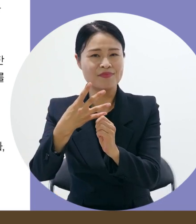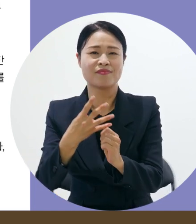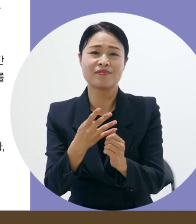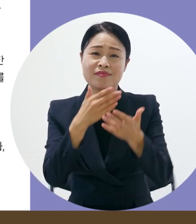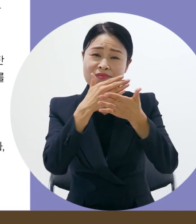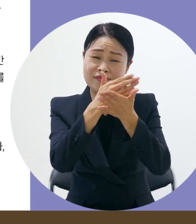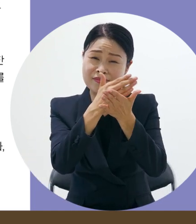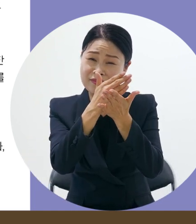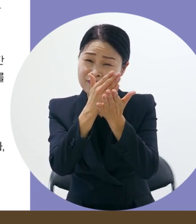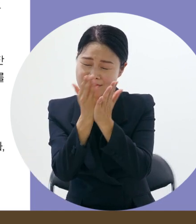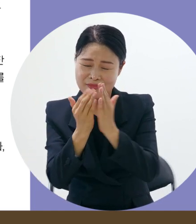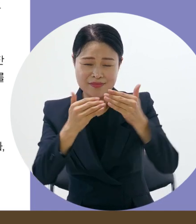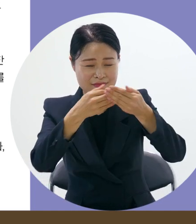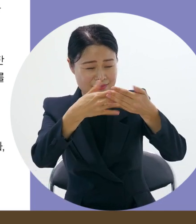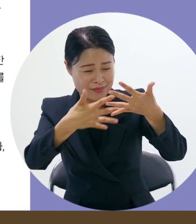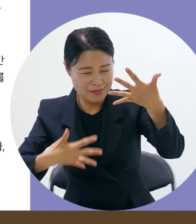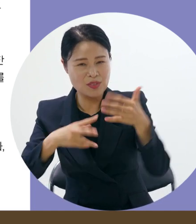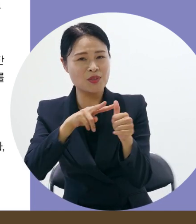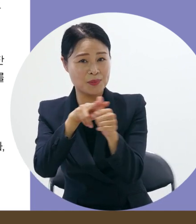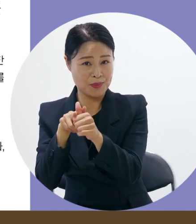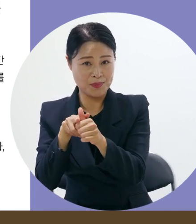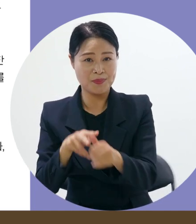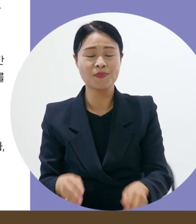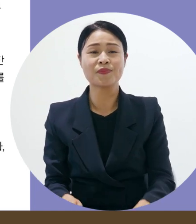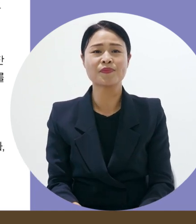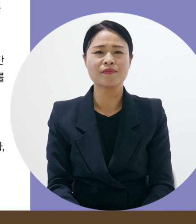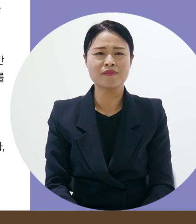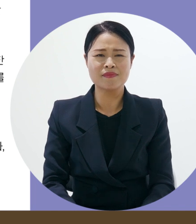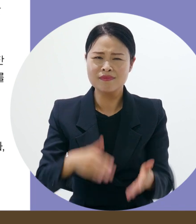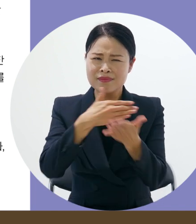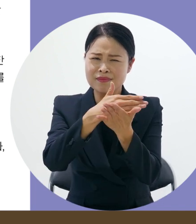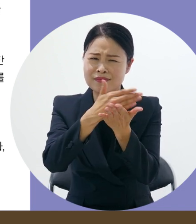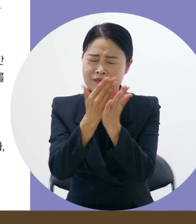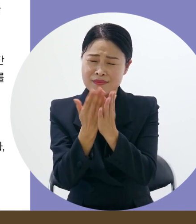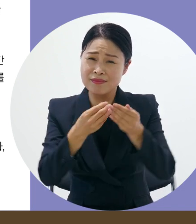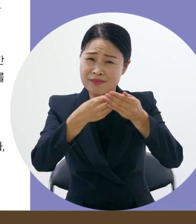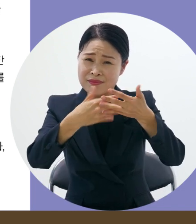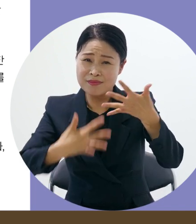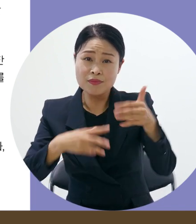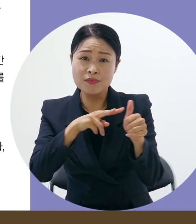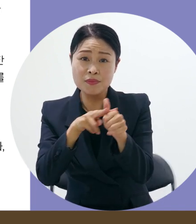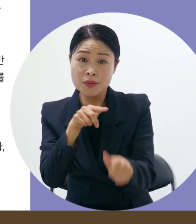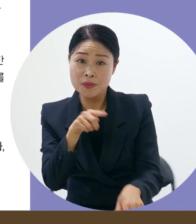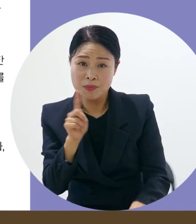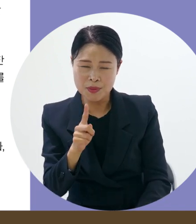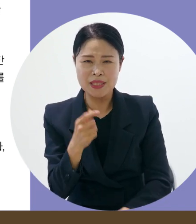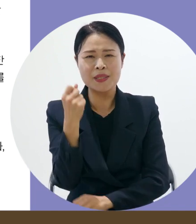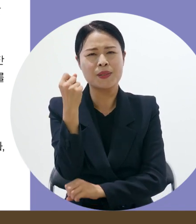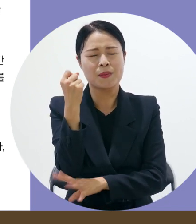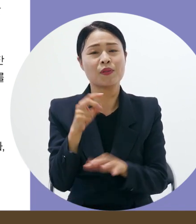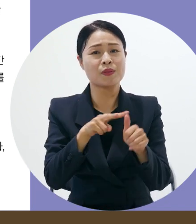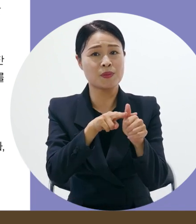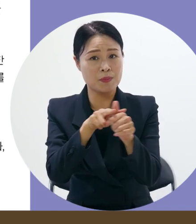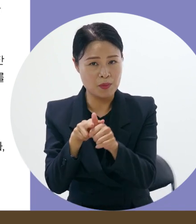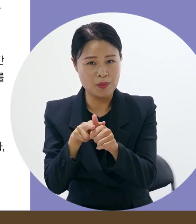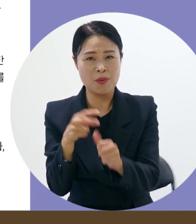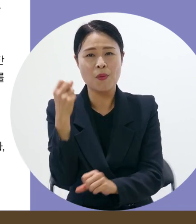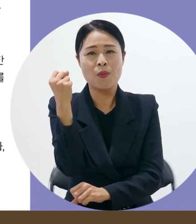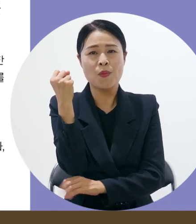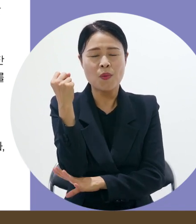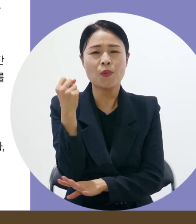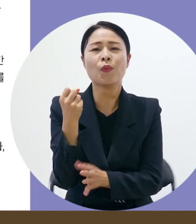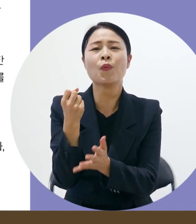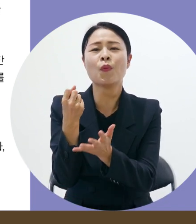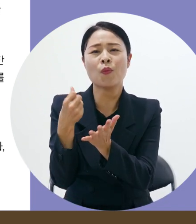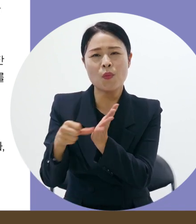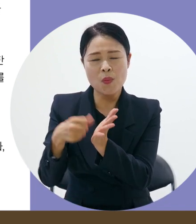네 번째, 항목별 정보. 항목별 정보에서는 기본 정보, 원료 약품 및